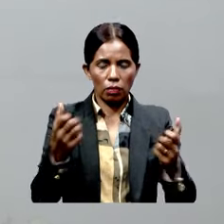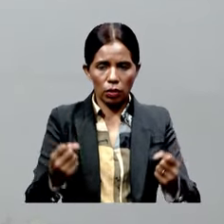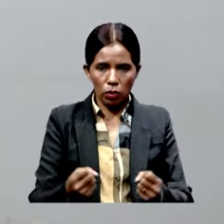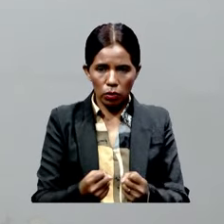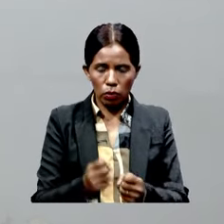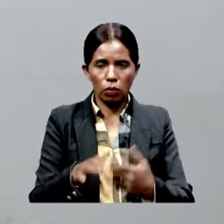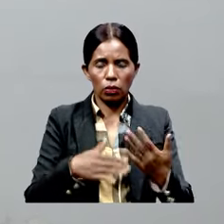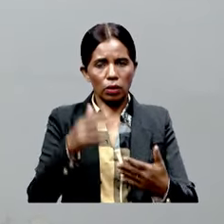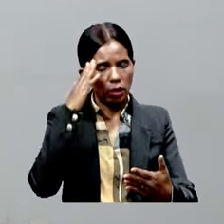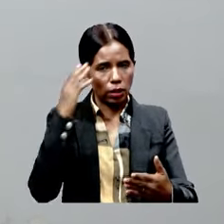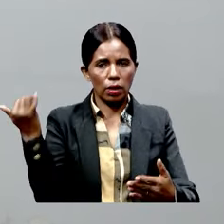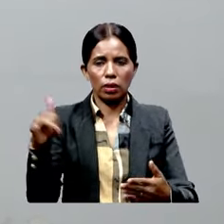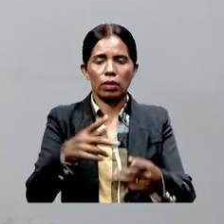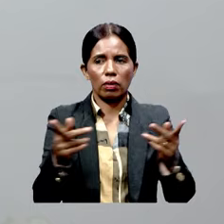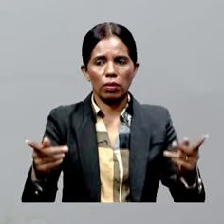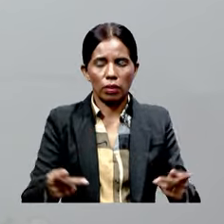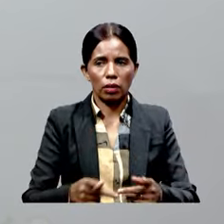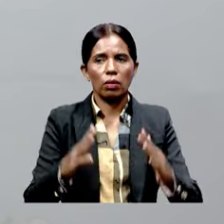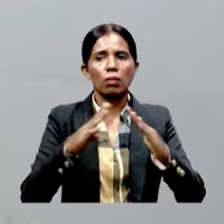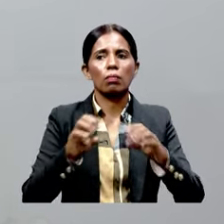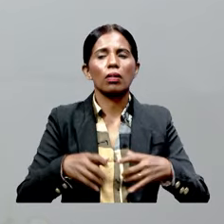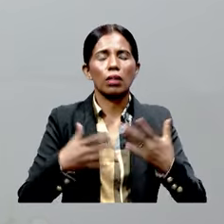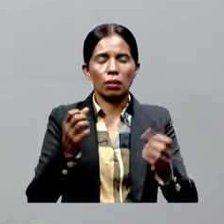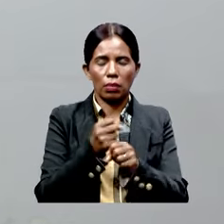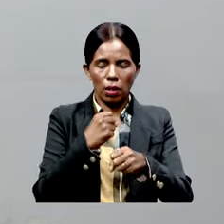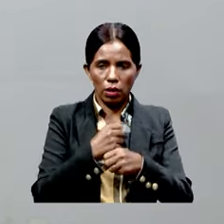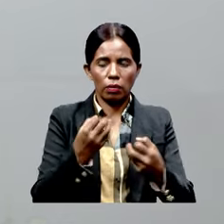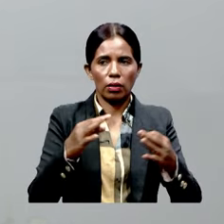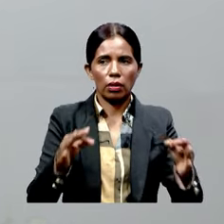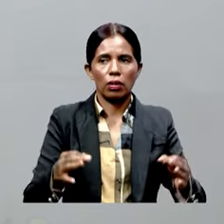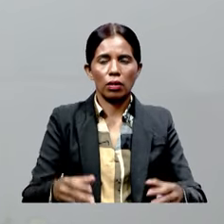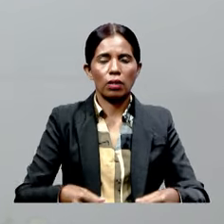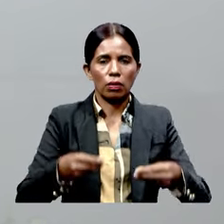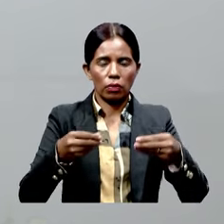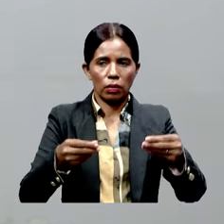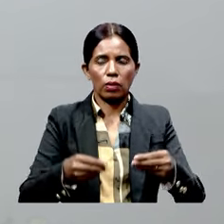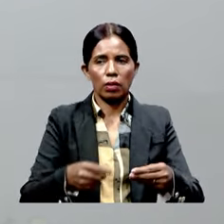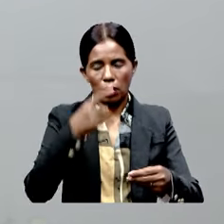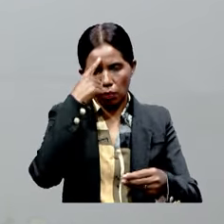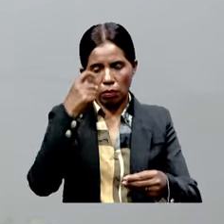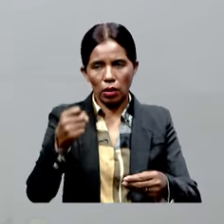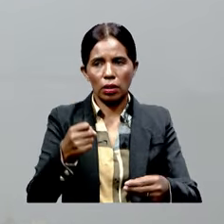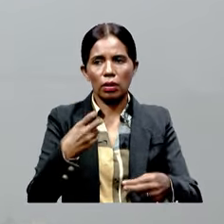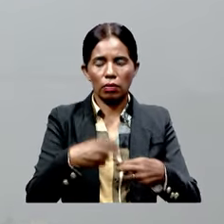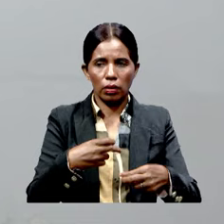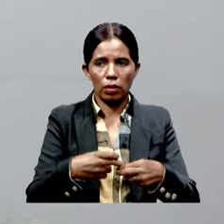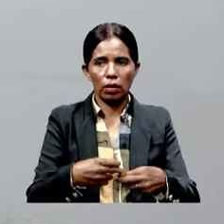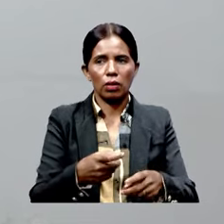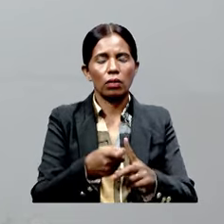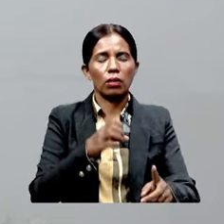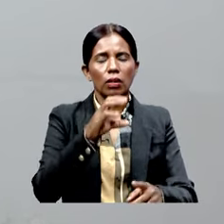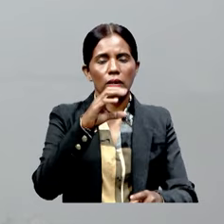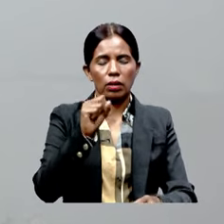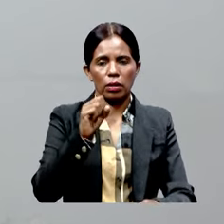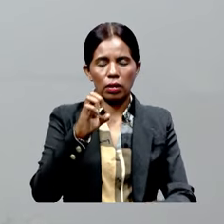lilu sirne area. Ya uma hira mak konstrui wana, kuartu hira mak fualugan. Tamasa faila daleta hosi parte serveninia